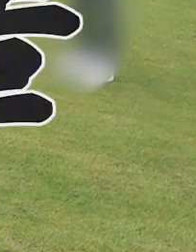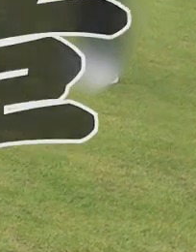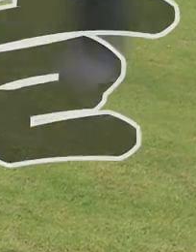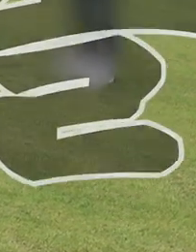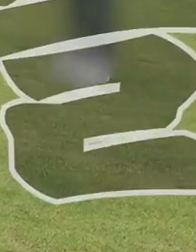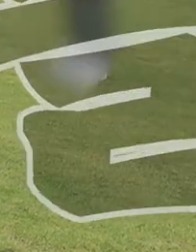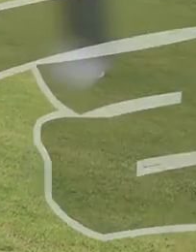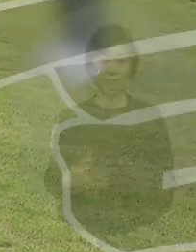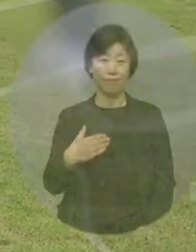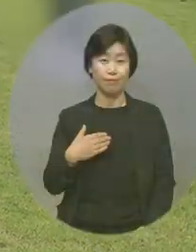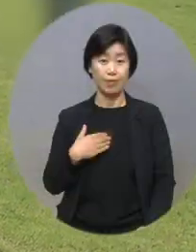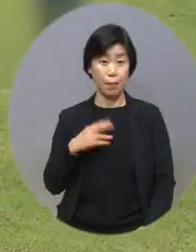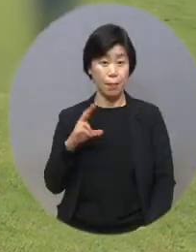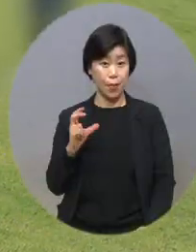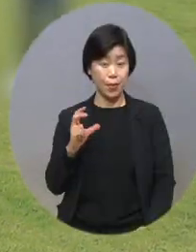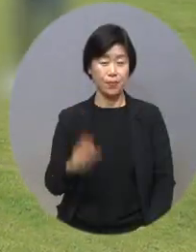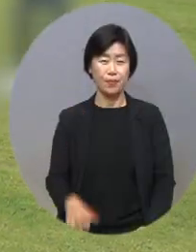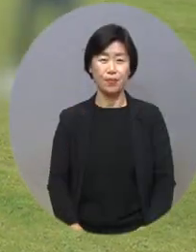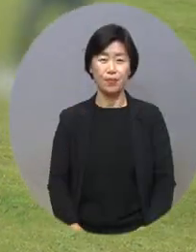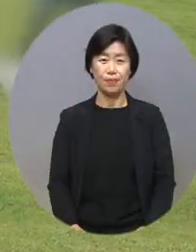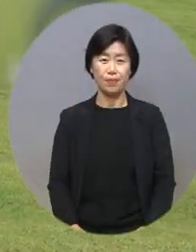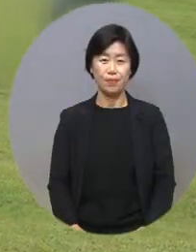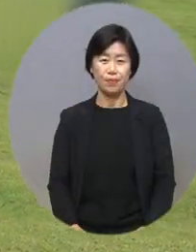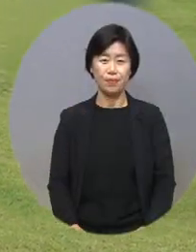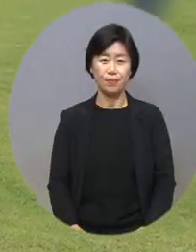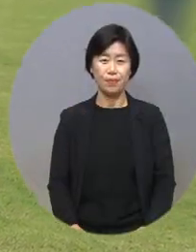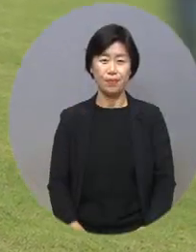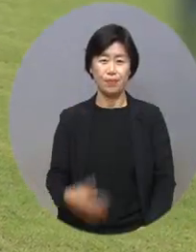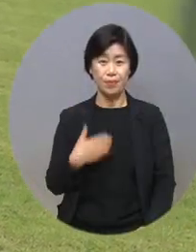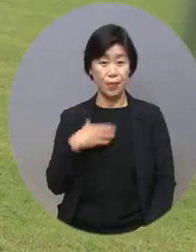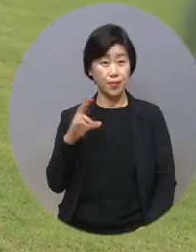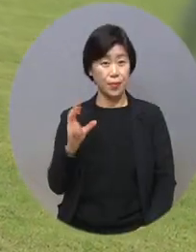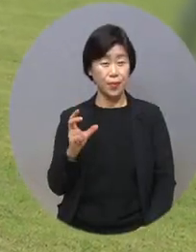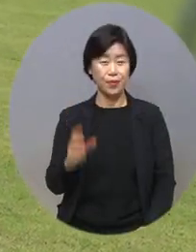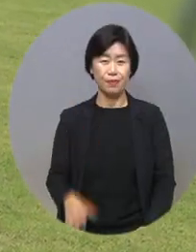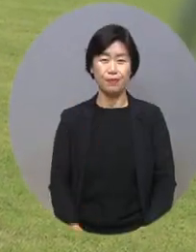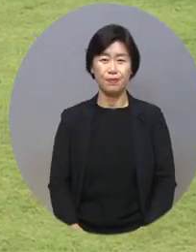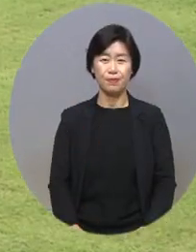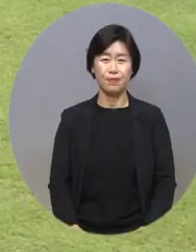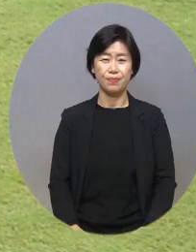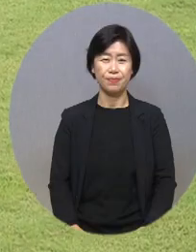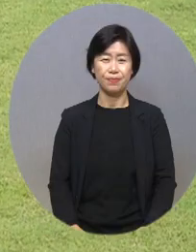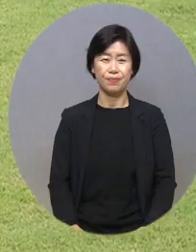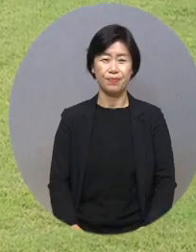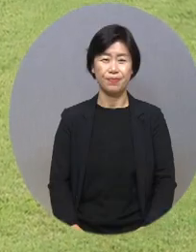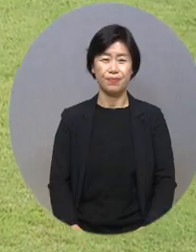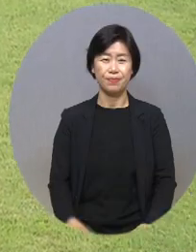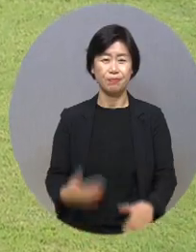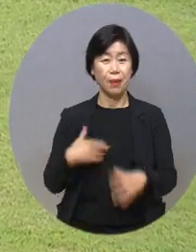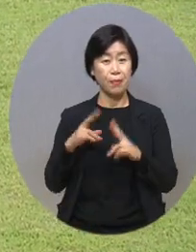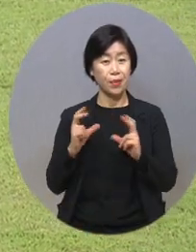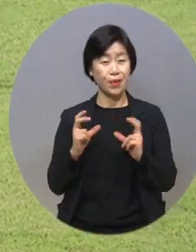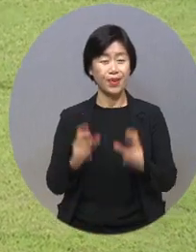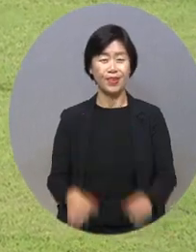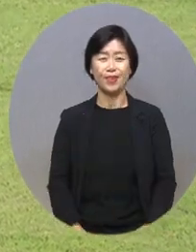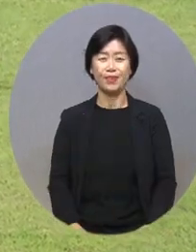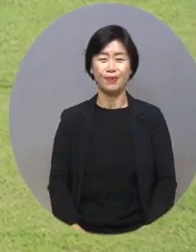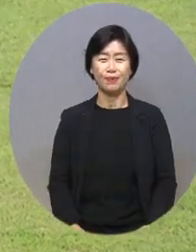내 볼. 내 볼. 내 볼. 내